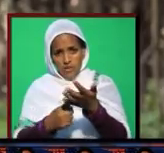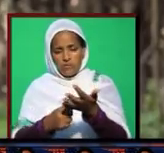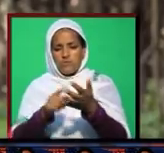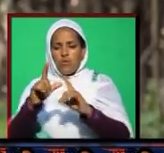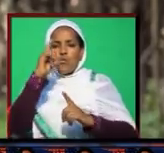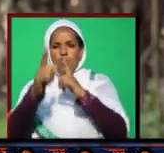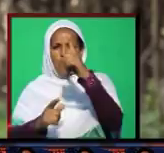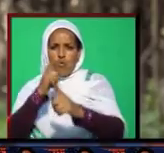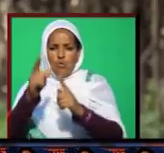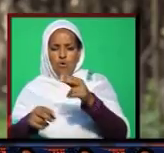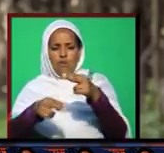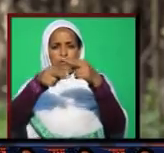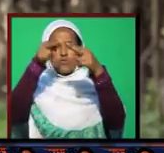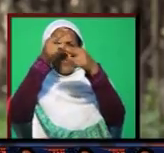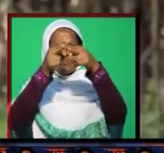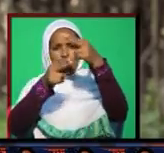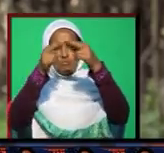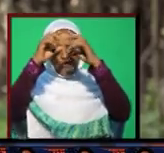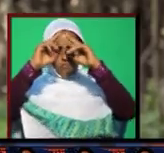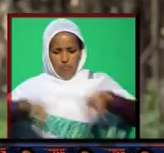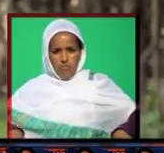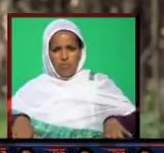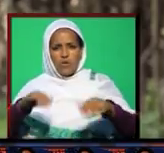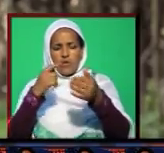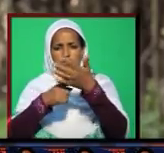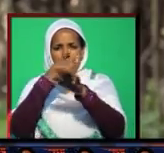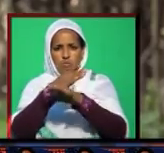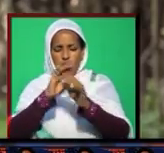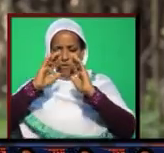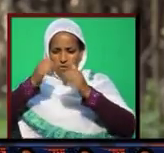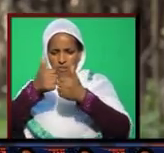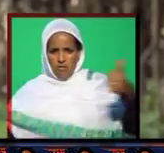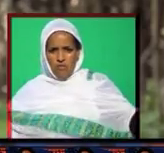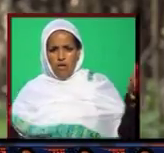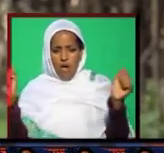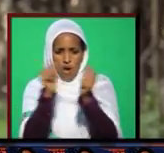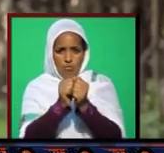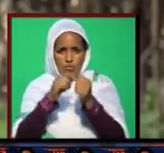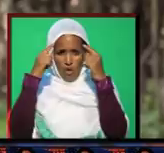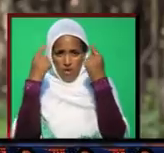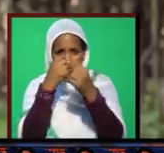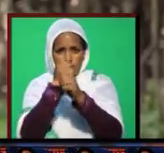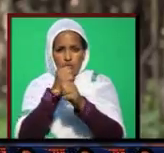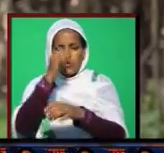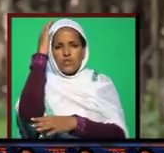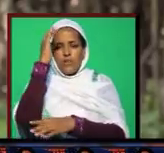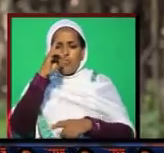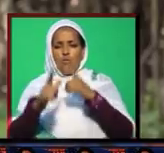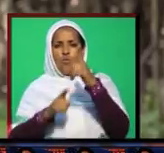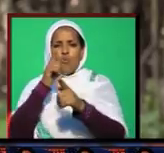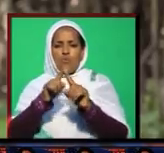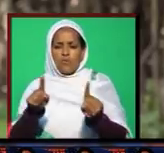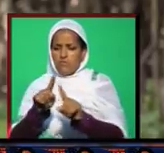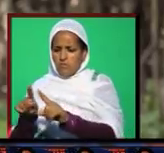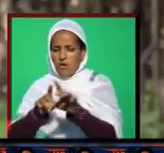ስለነበረ ያንን ቋንቋ ግንቡ እንዲደራመስና እነሱ እንዲለያዩ በአንድ ላይ ሆነው ኃጢያት ከመይሰሩ እንዲ ለያዩ